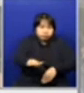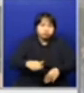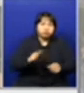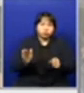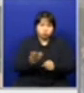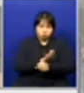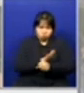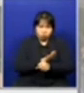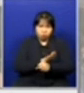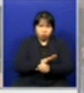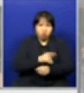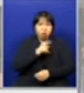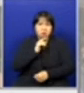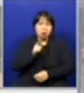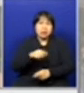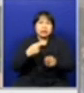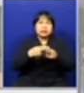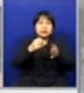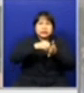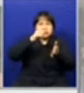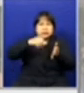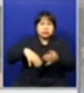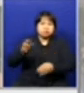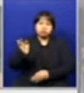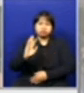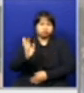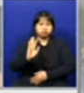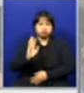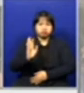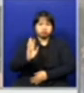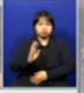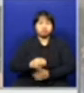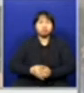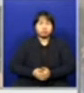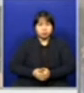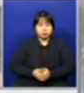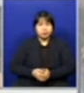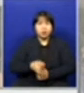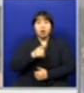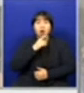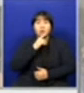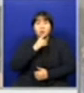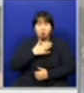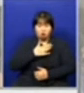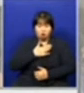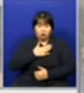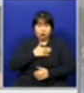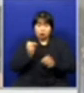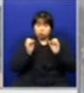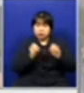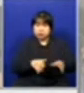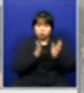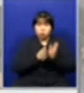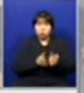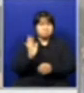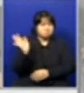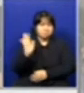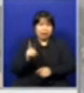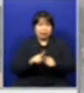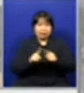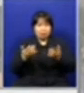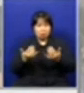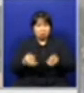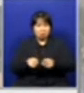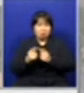าตกหล่นเลยนะคะท่านบอกว่าไม่ทิ้งใครไว้ข้างหลังท่านกำลังผลักภา